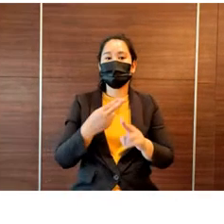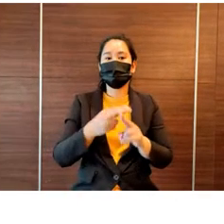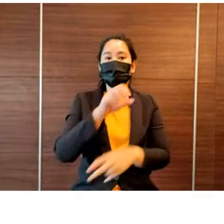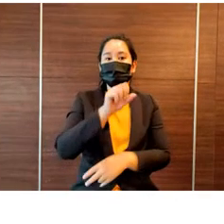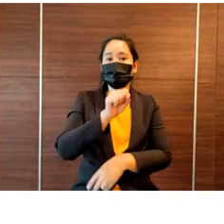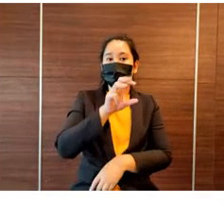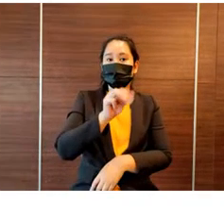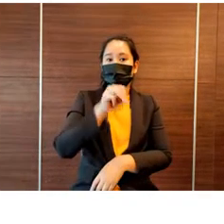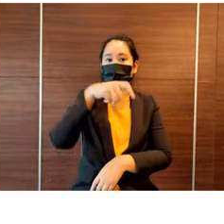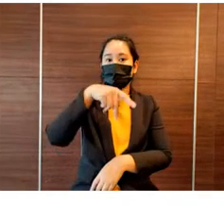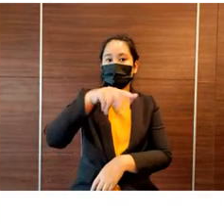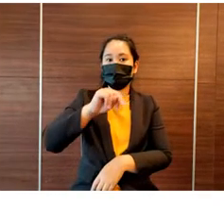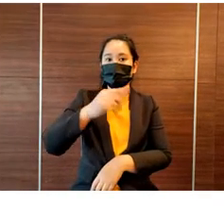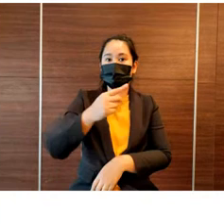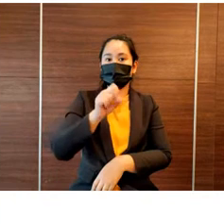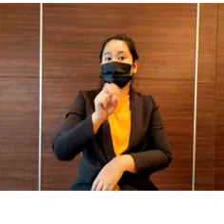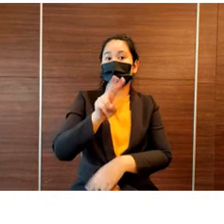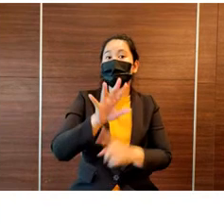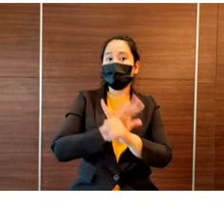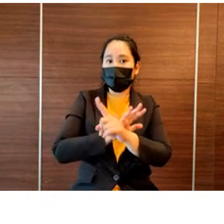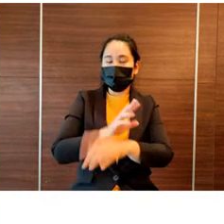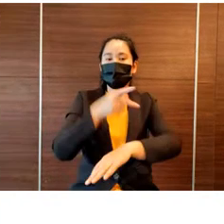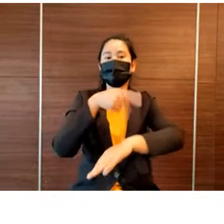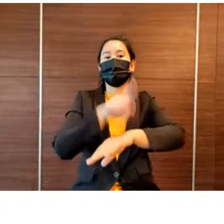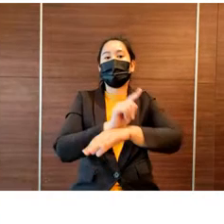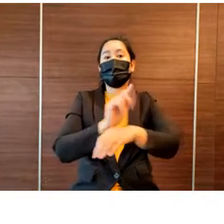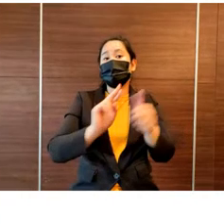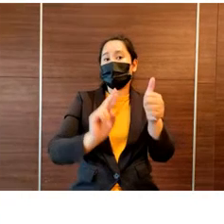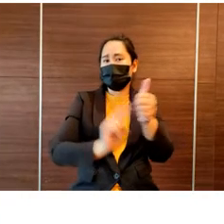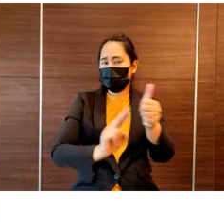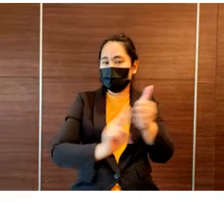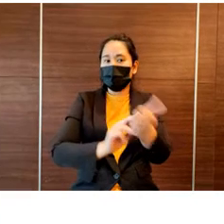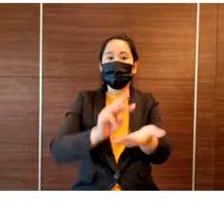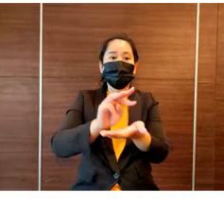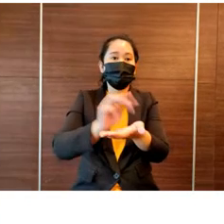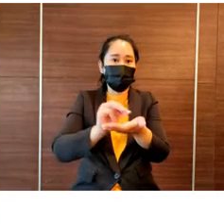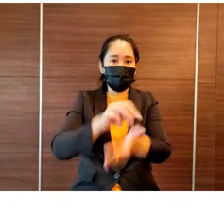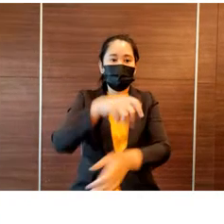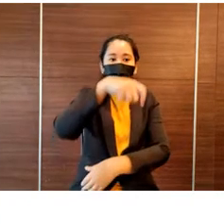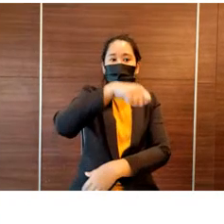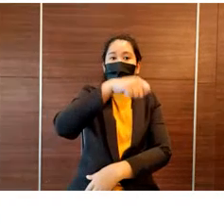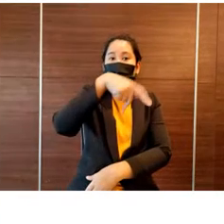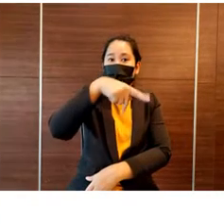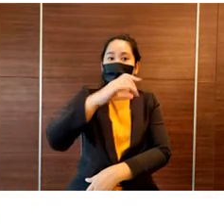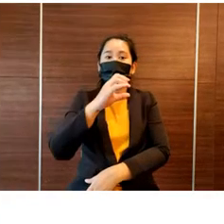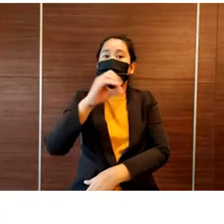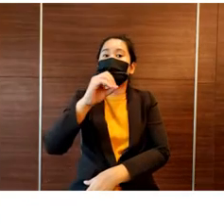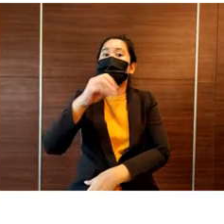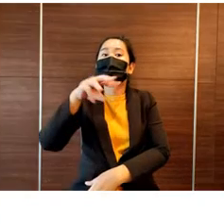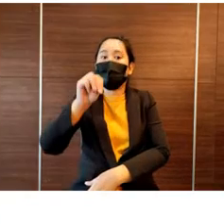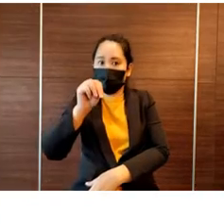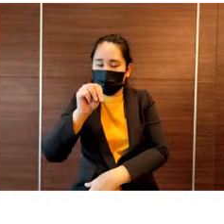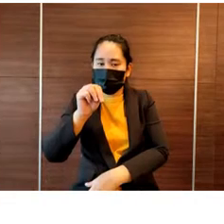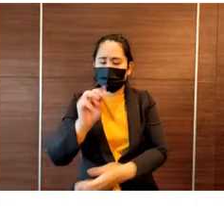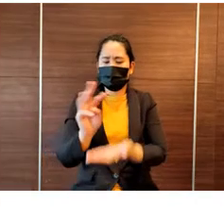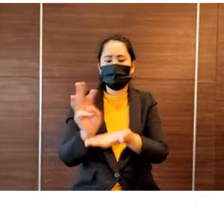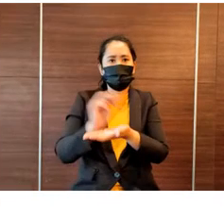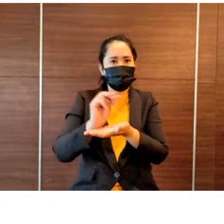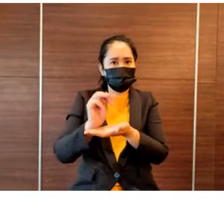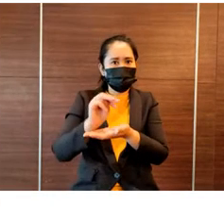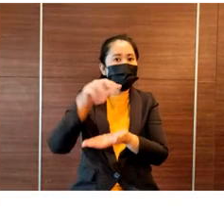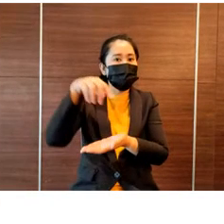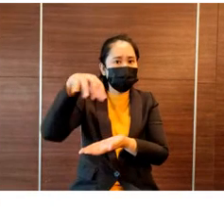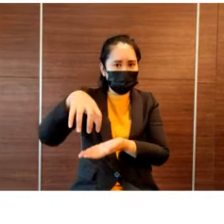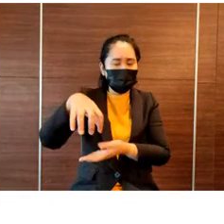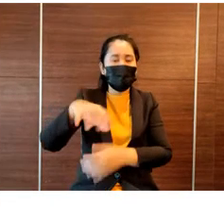ะครับรองประธานกรรมการมูลนิธิแอปคอมซึ่งเป็นองค์กรที่ร่วมการจั